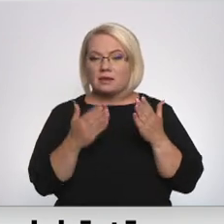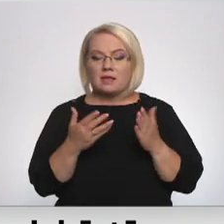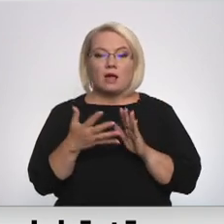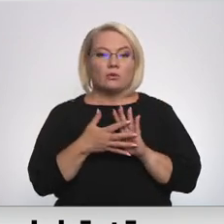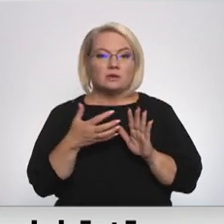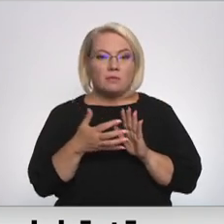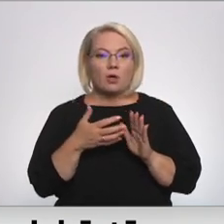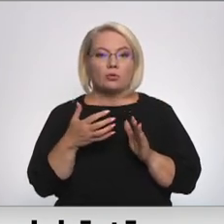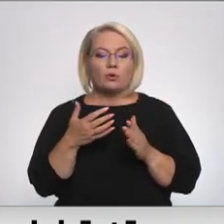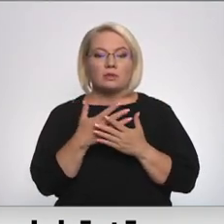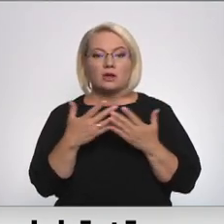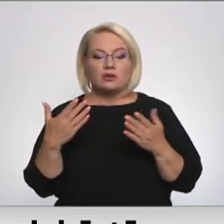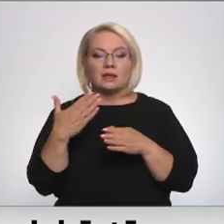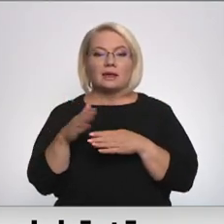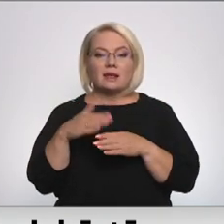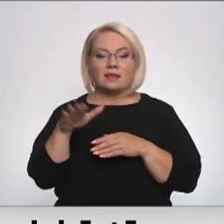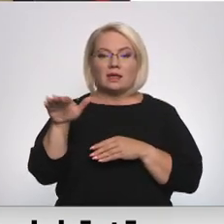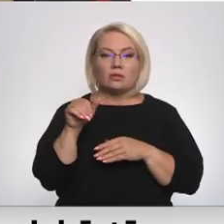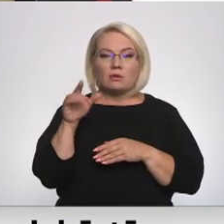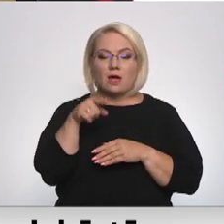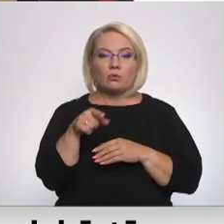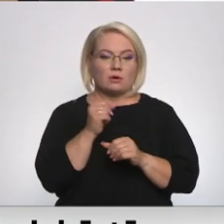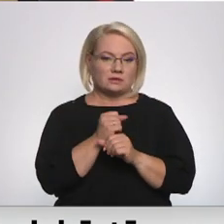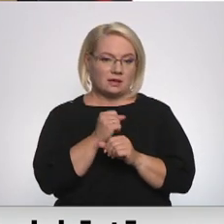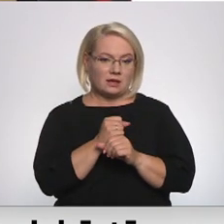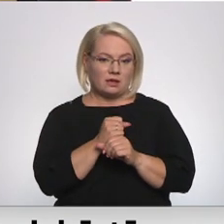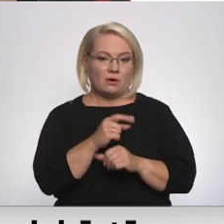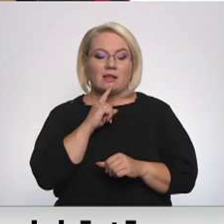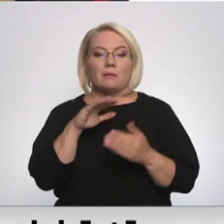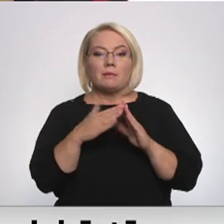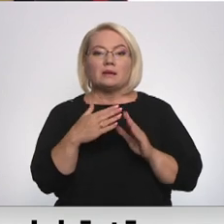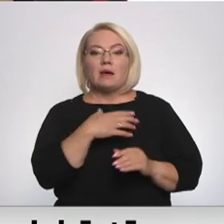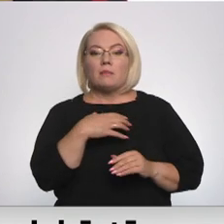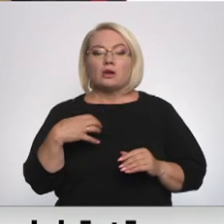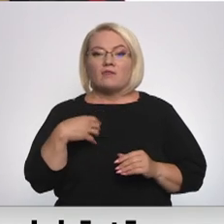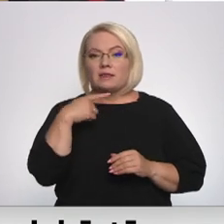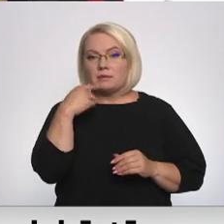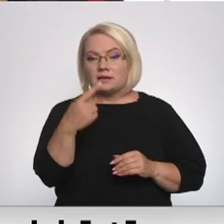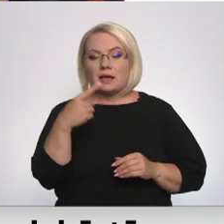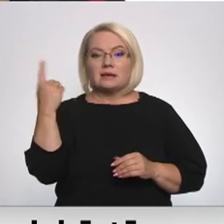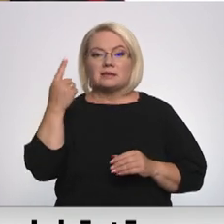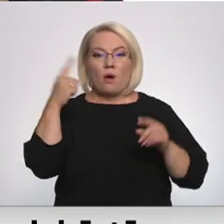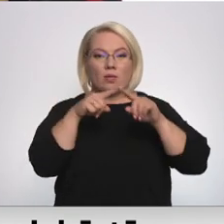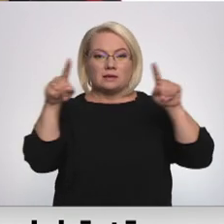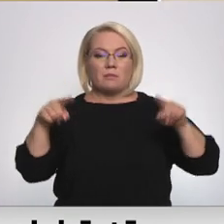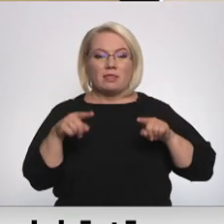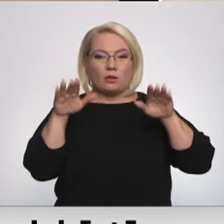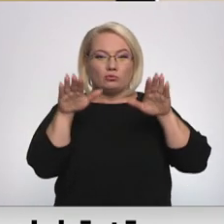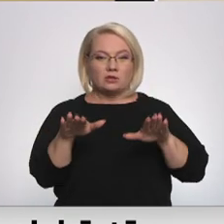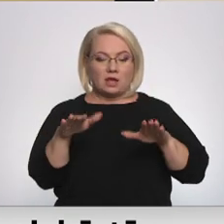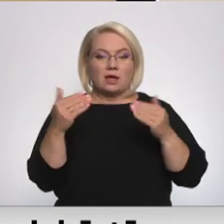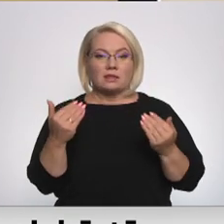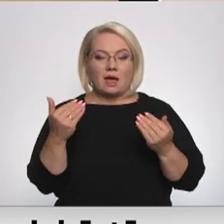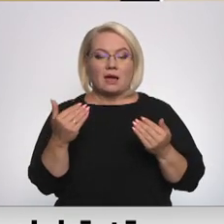izmantot visādas kreditēšanās iespējas, lai tik šo izdarītu. Ja. Liepājas pilsētas pašvaldībā norāda, ka saules paneļu uzstādīšana